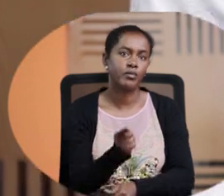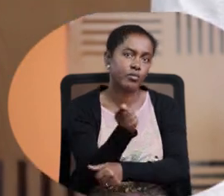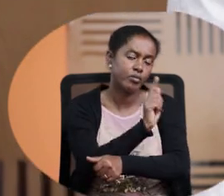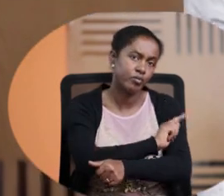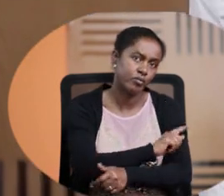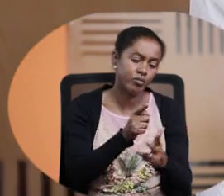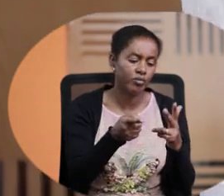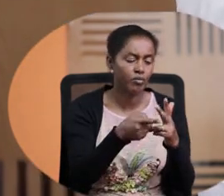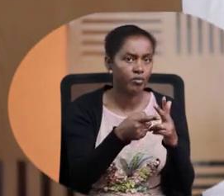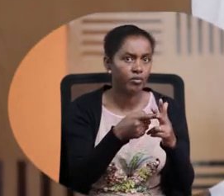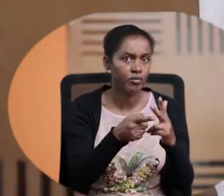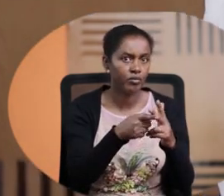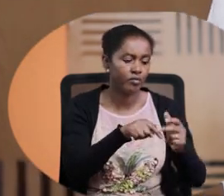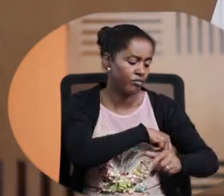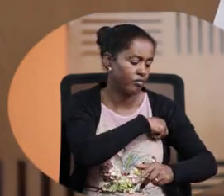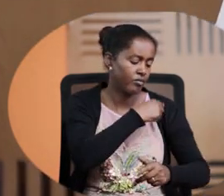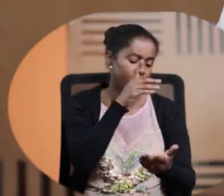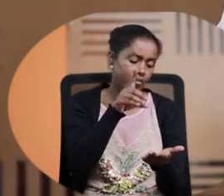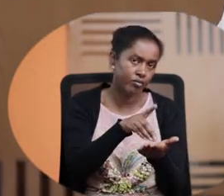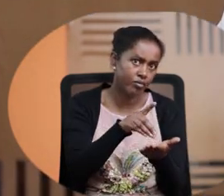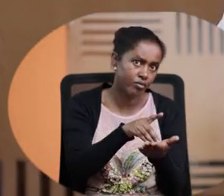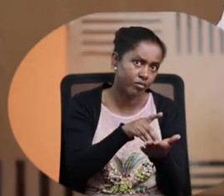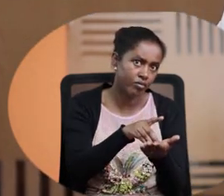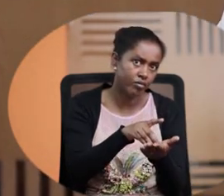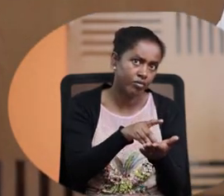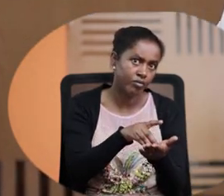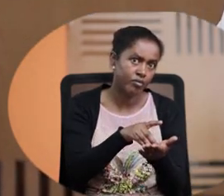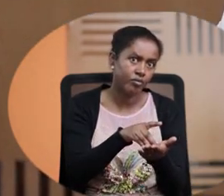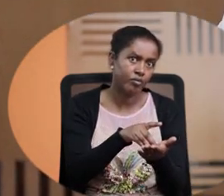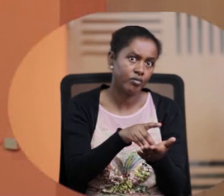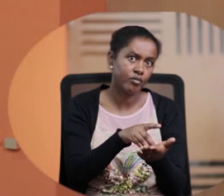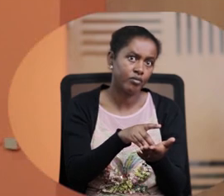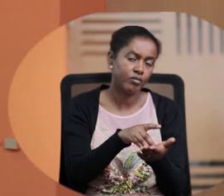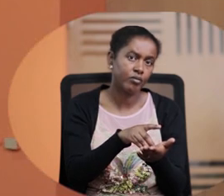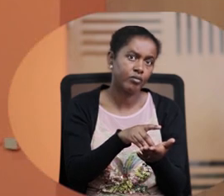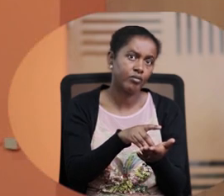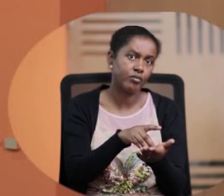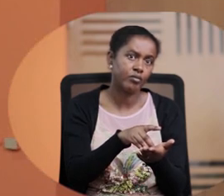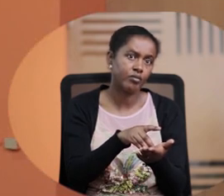gafa guyasa defa temperature magalicha meqada shantama gadibu icha gafa no